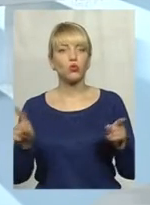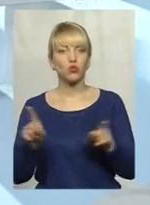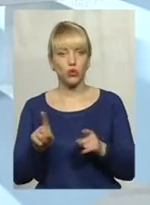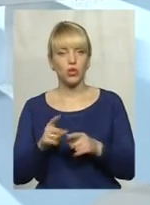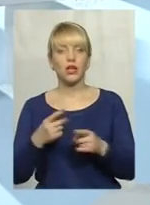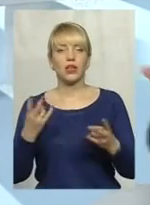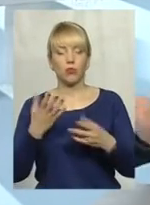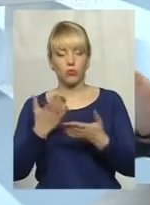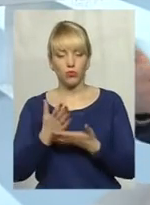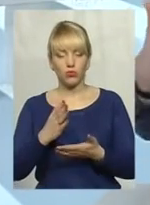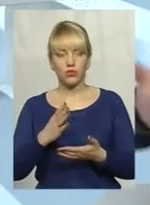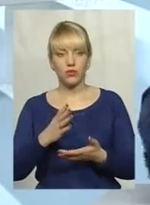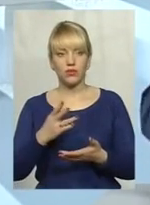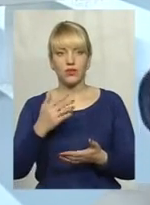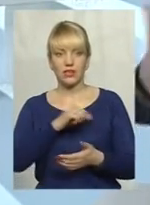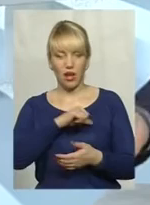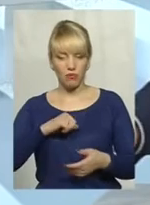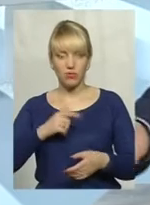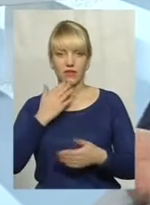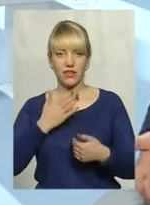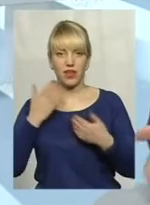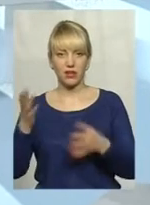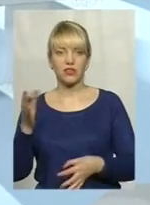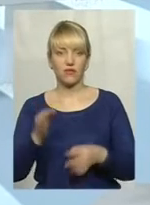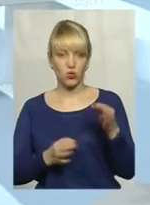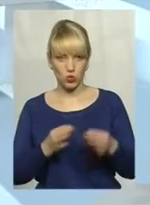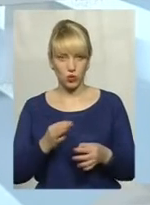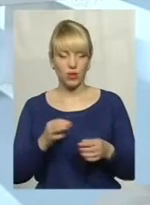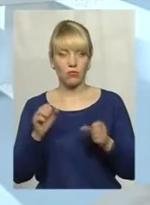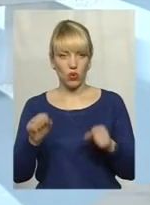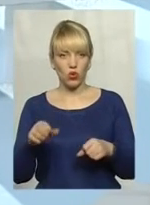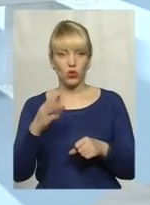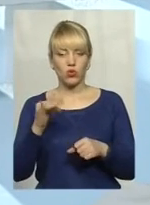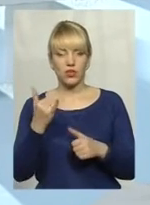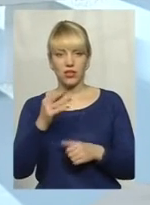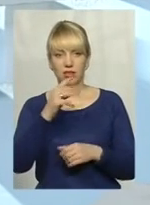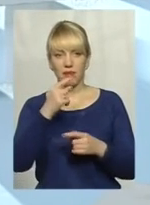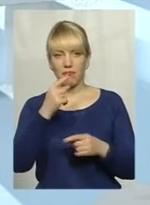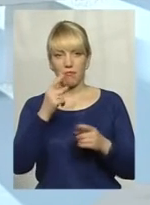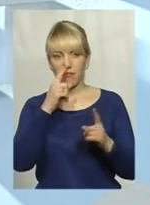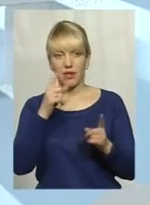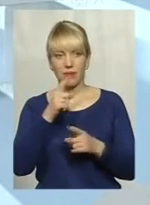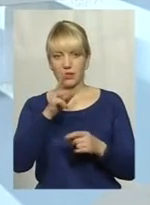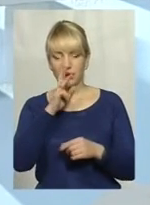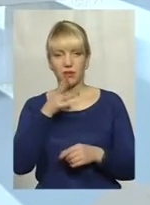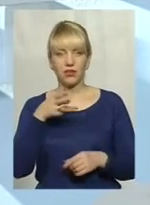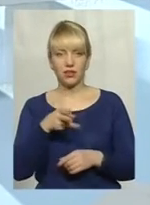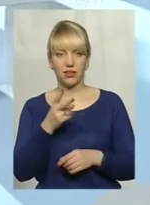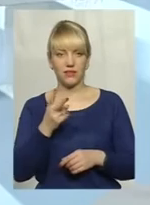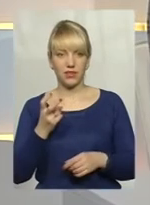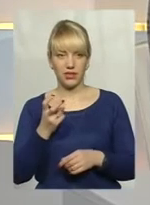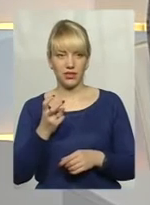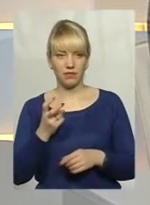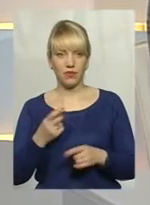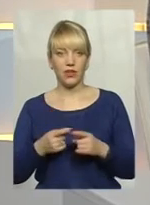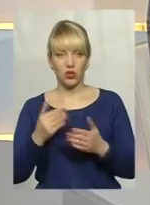бути реалістом і самому звертатися от в суд, ну, може сам піти і так далі, зараз мінімальна заробітна плата буде становити 3200 гривень,